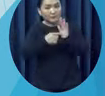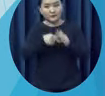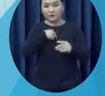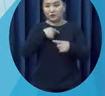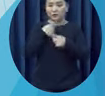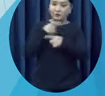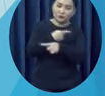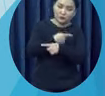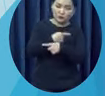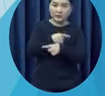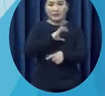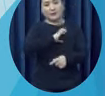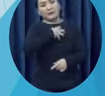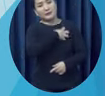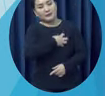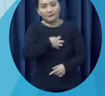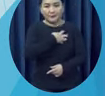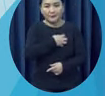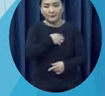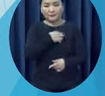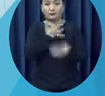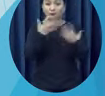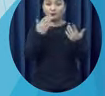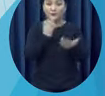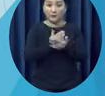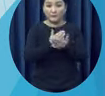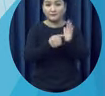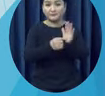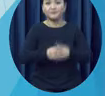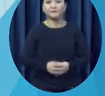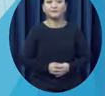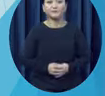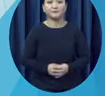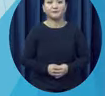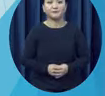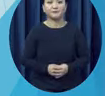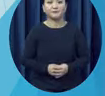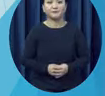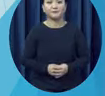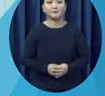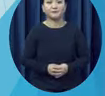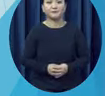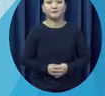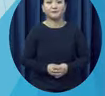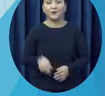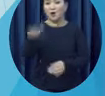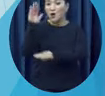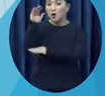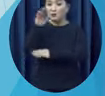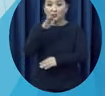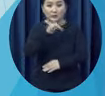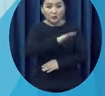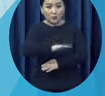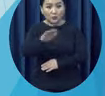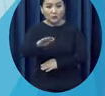зөрчил хямрал тулгарх нь бол түгээмэл тохиолдох зүйлээ. За тэгэхээр өсвөр насны хүүхдийн хэрвээ сэтгэл